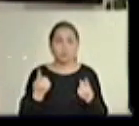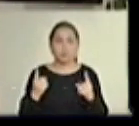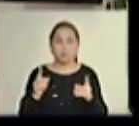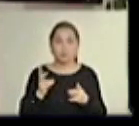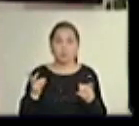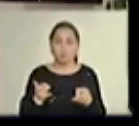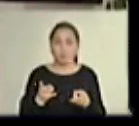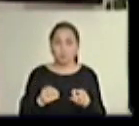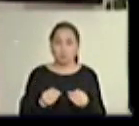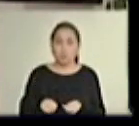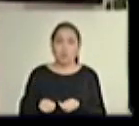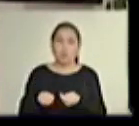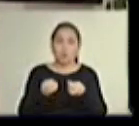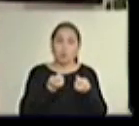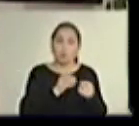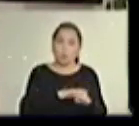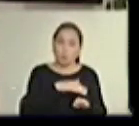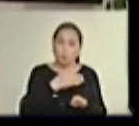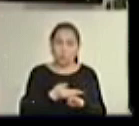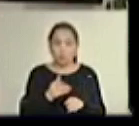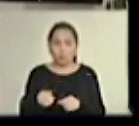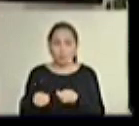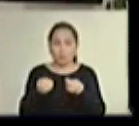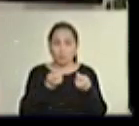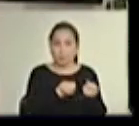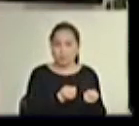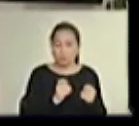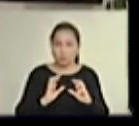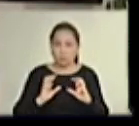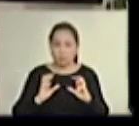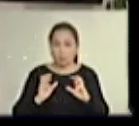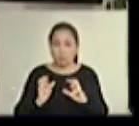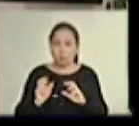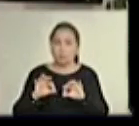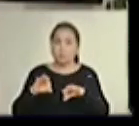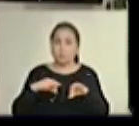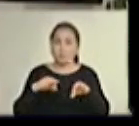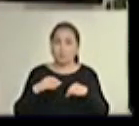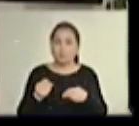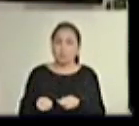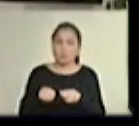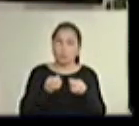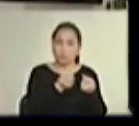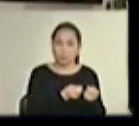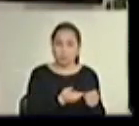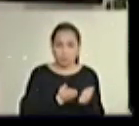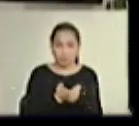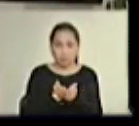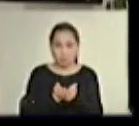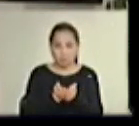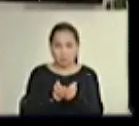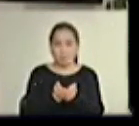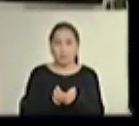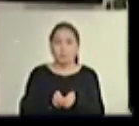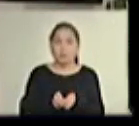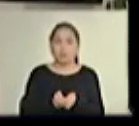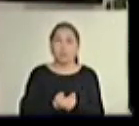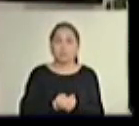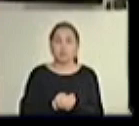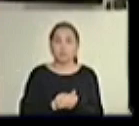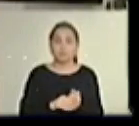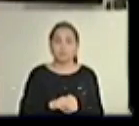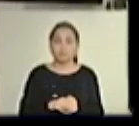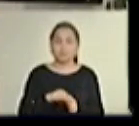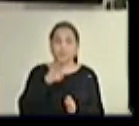Ya'ni og'ir yuklarni mashinalarga ko'tarib o'tkazish uchun yoki kemalarga yoki og'ir yuklarni